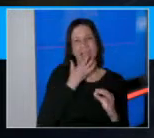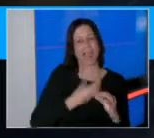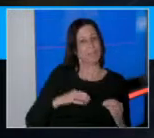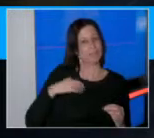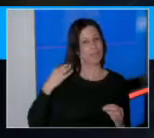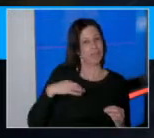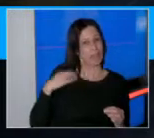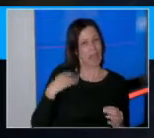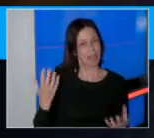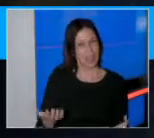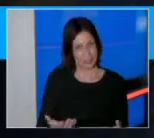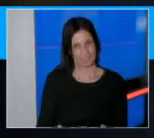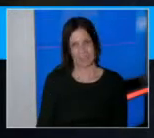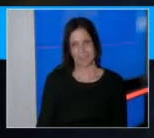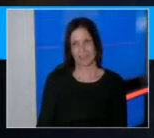נועד